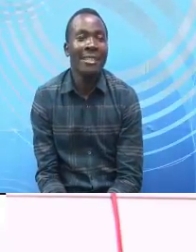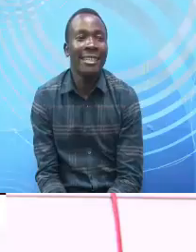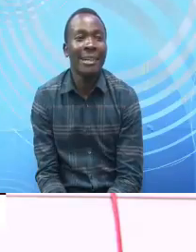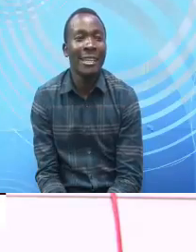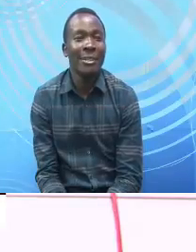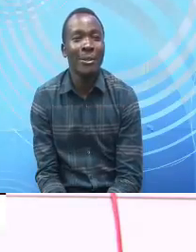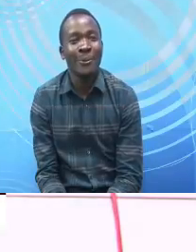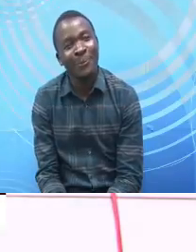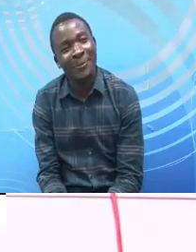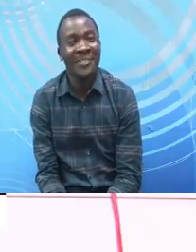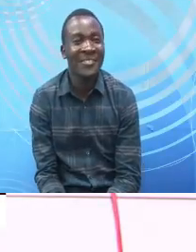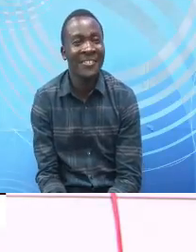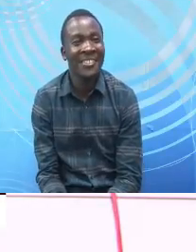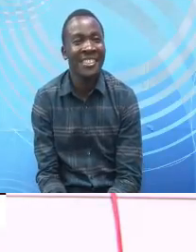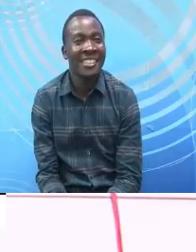Imbogamizi njye nahuye nazo